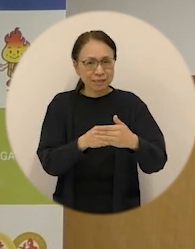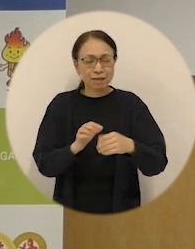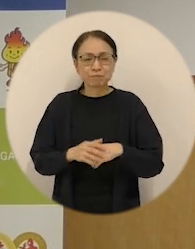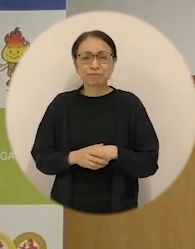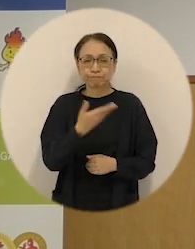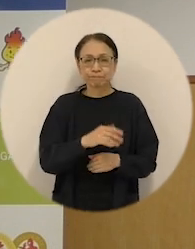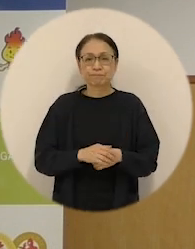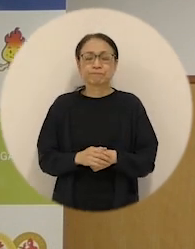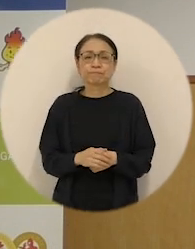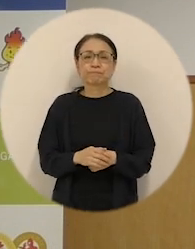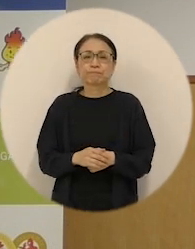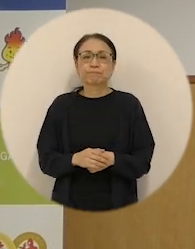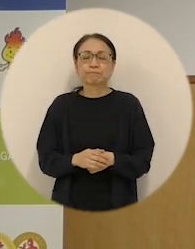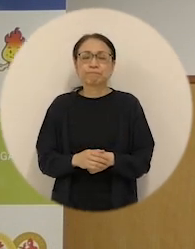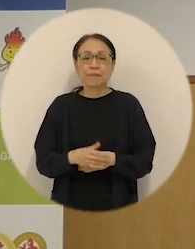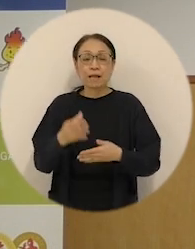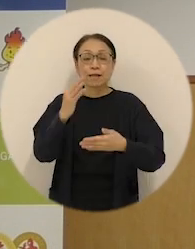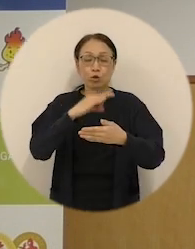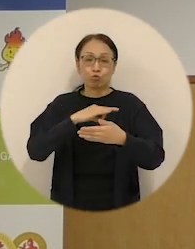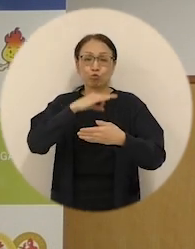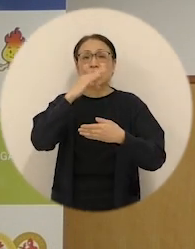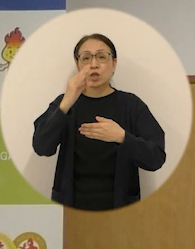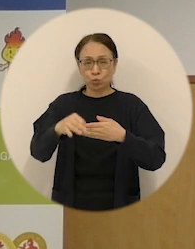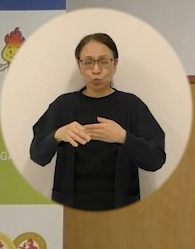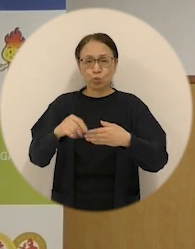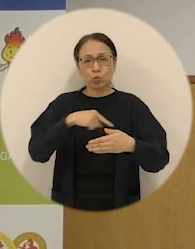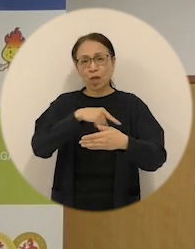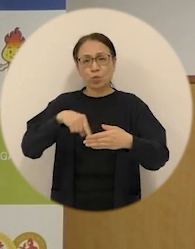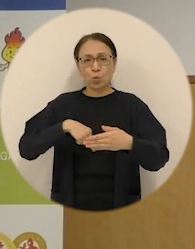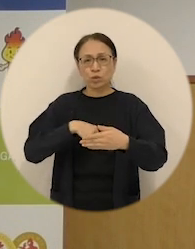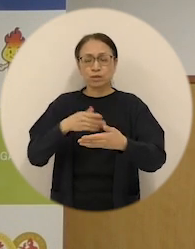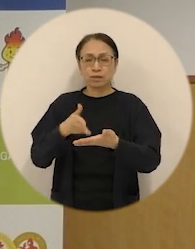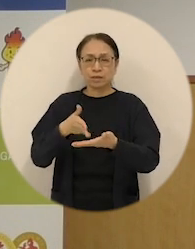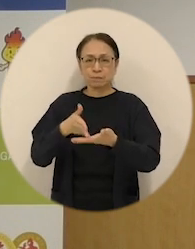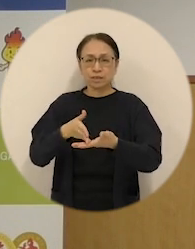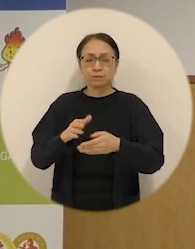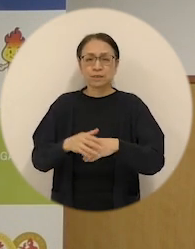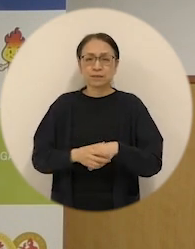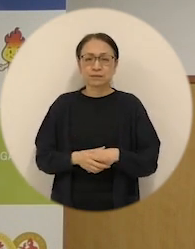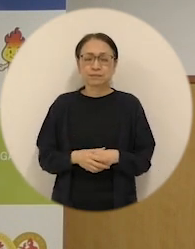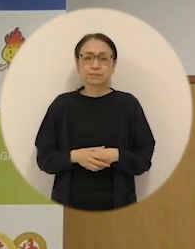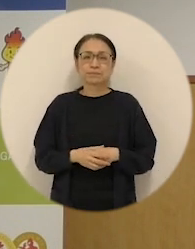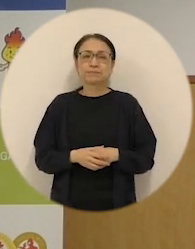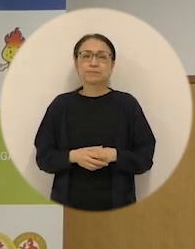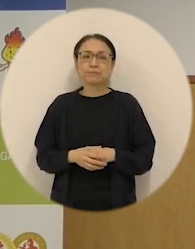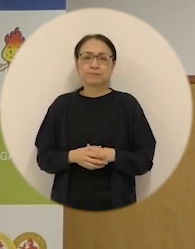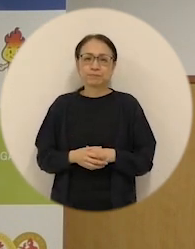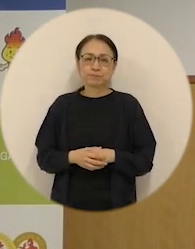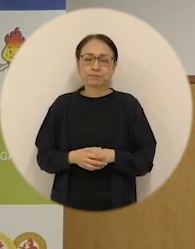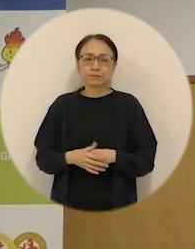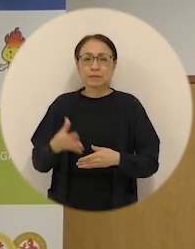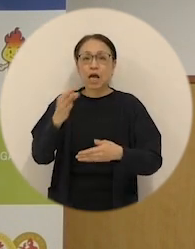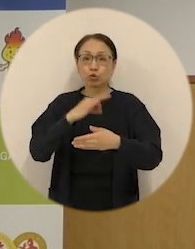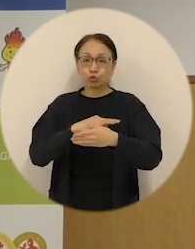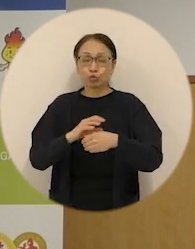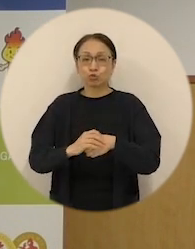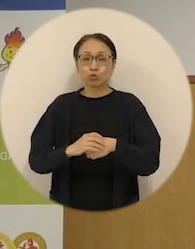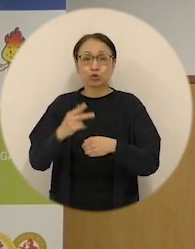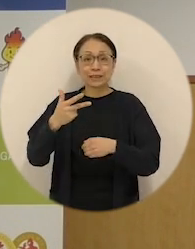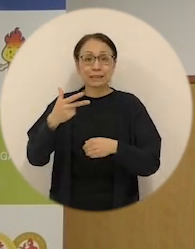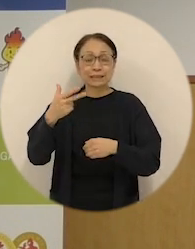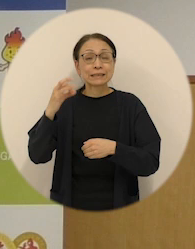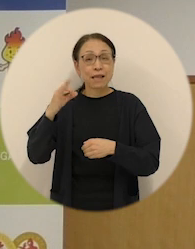に歳入歳出の主な内容についてご説明いたします。歳入のうち市税